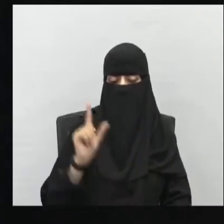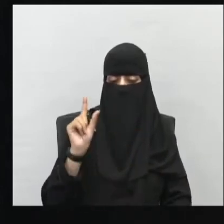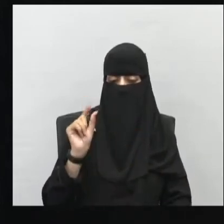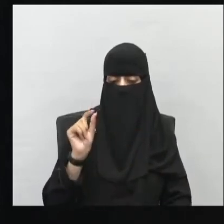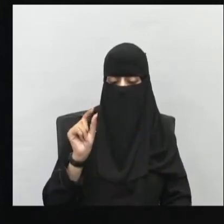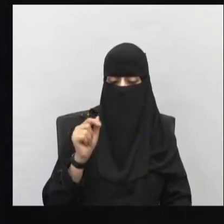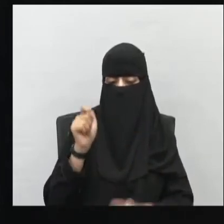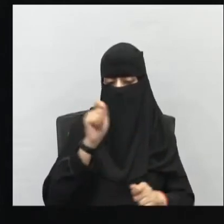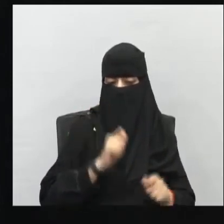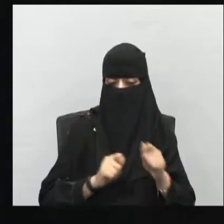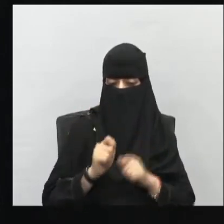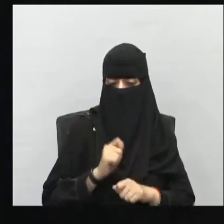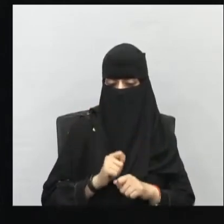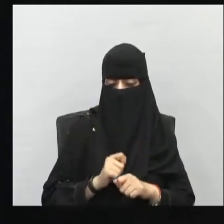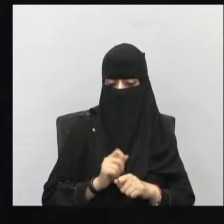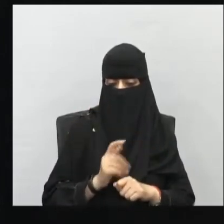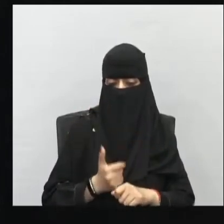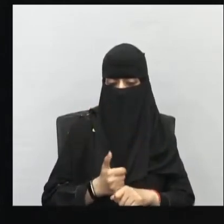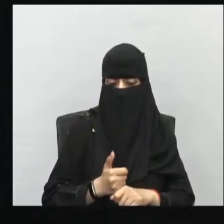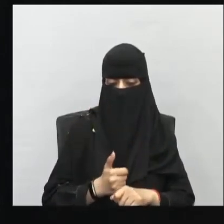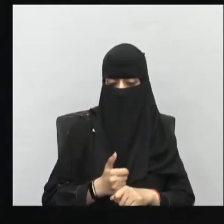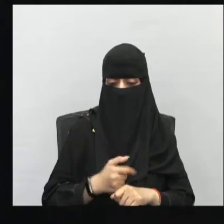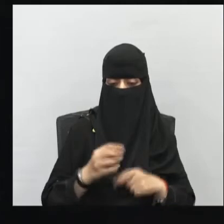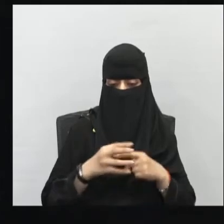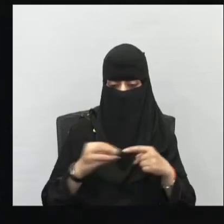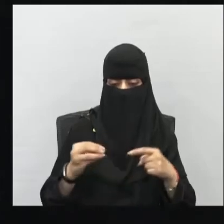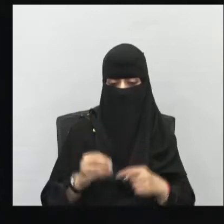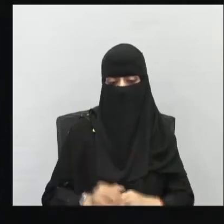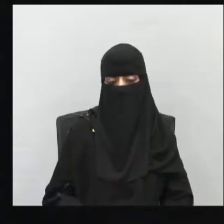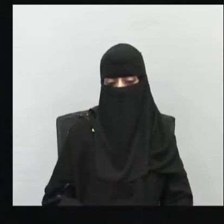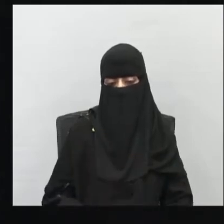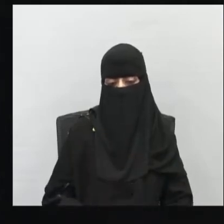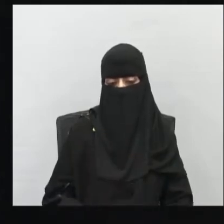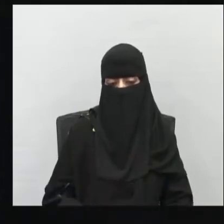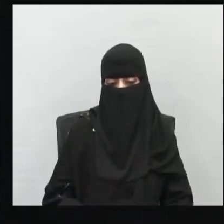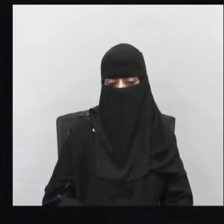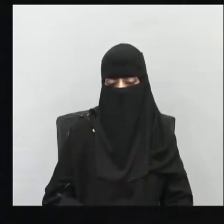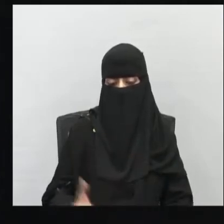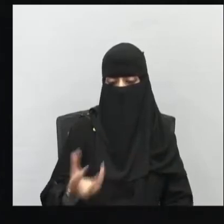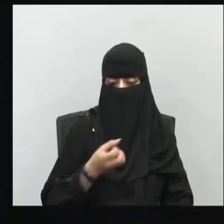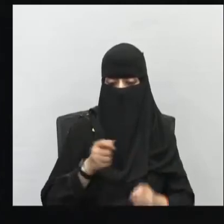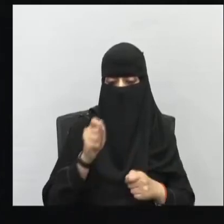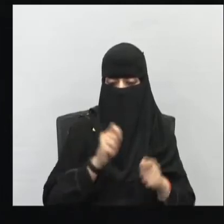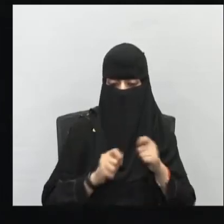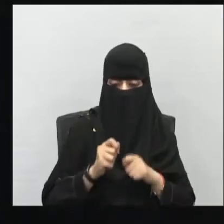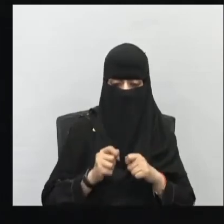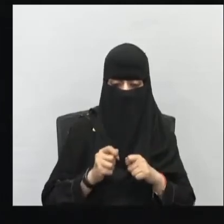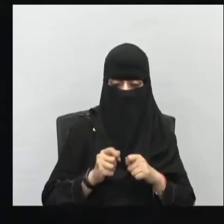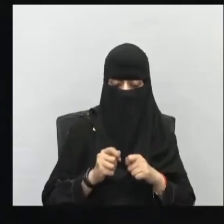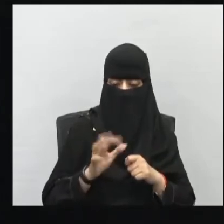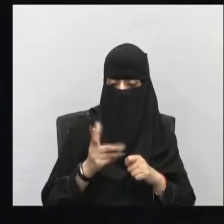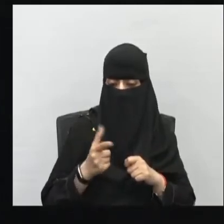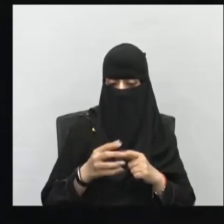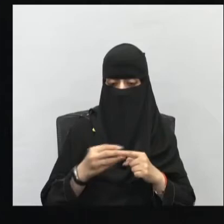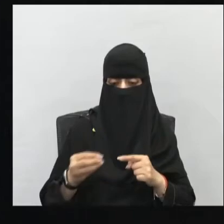أحسنتم، أحسنتم، ممتازين، بعملية الطرح. إذا هنا سوف أستخدم في هذا السؤال ماذا؟ أستخدم